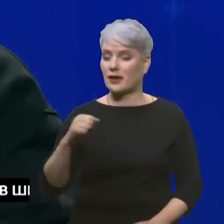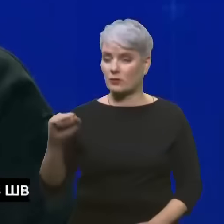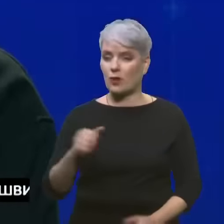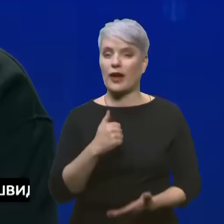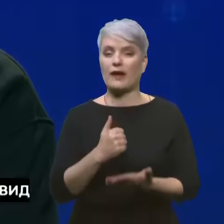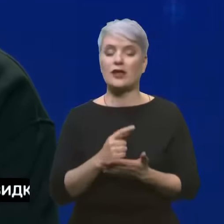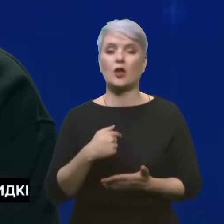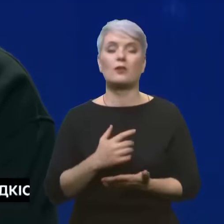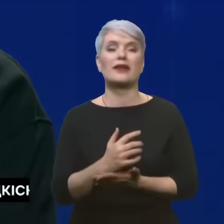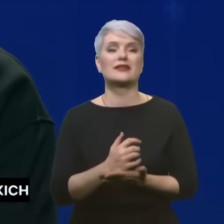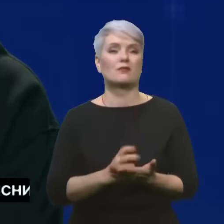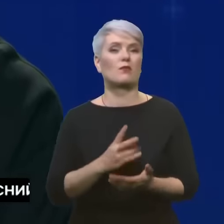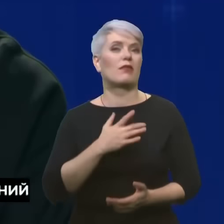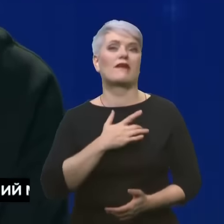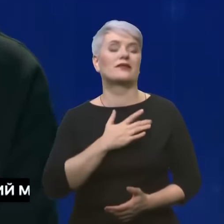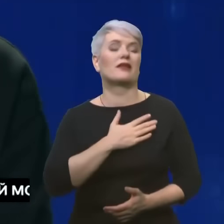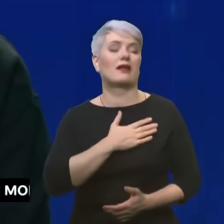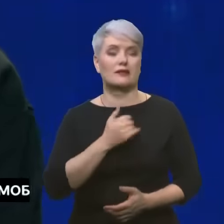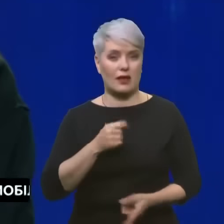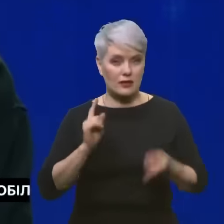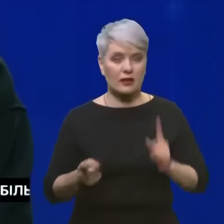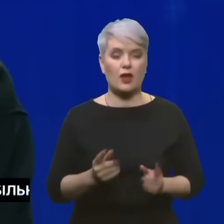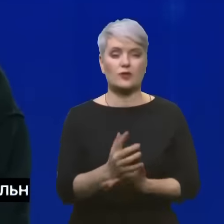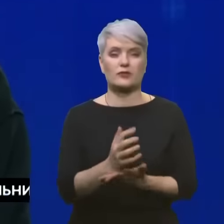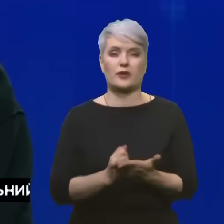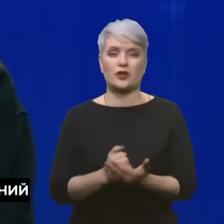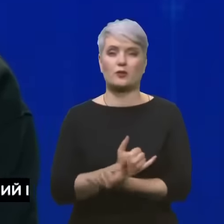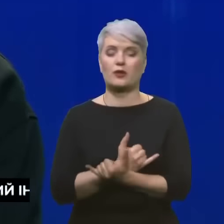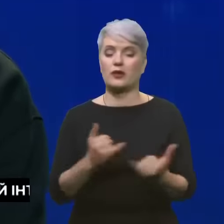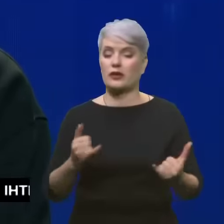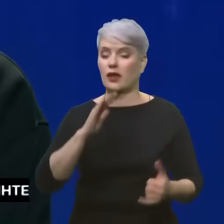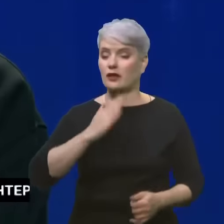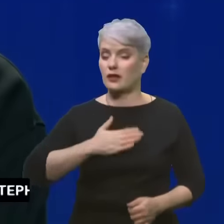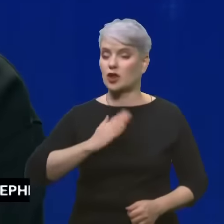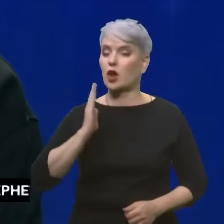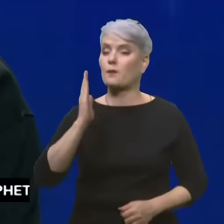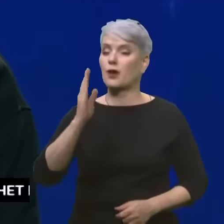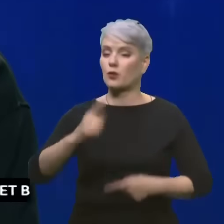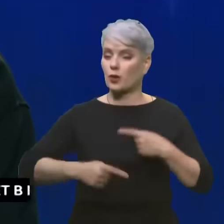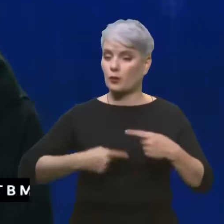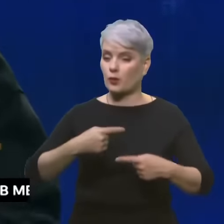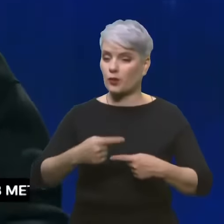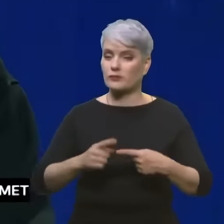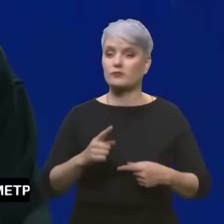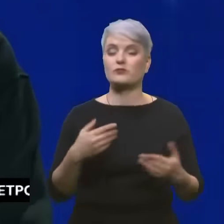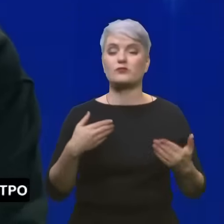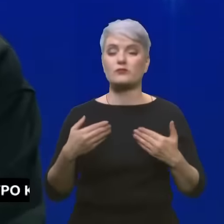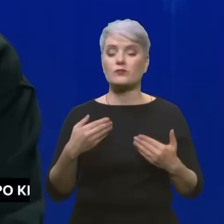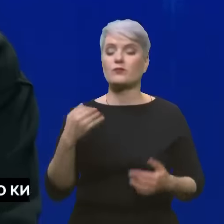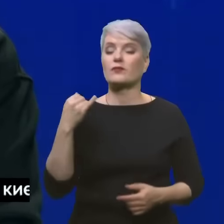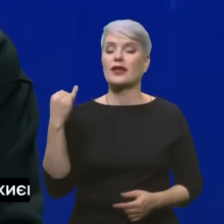тільки в серці, а реально збережемо все це і для наших майбутніх поколінь. Що стосується